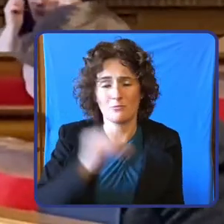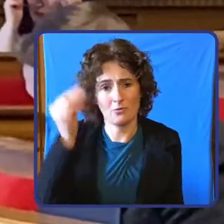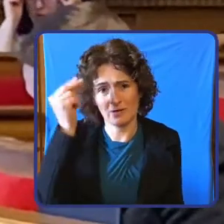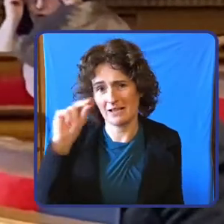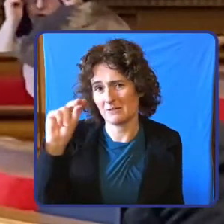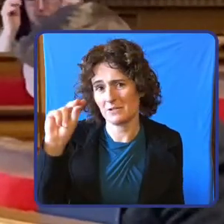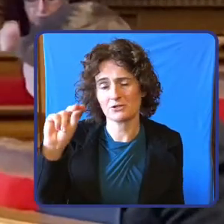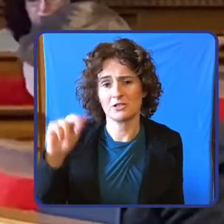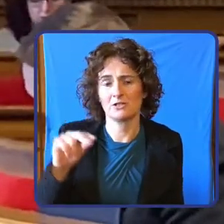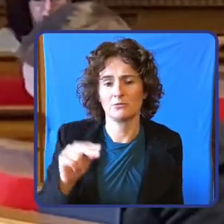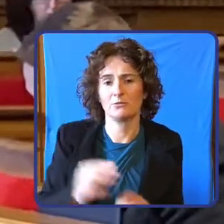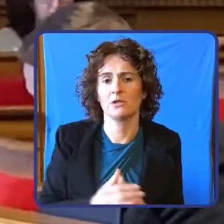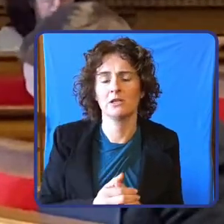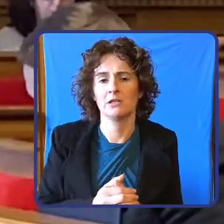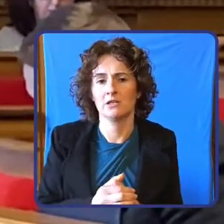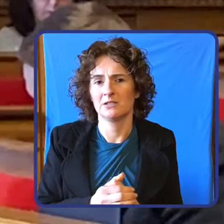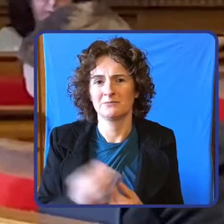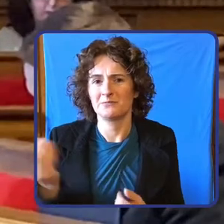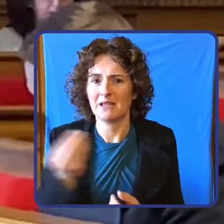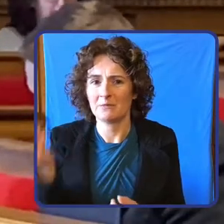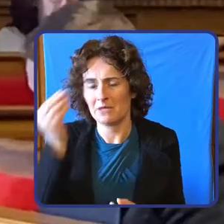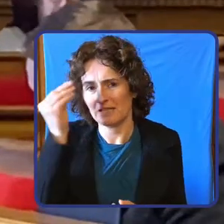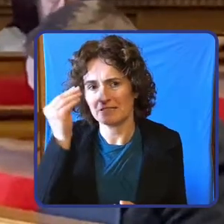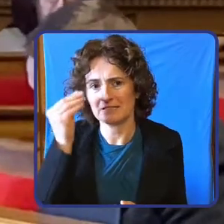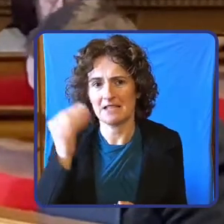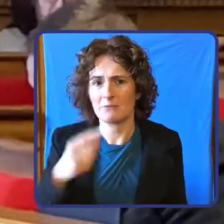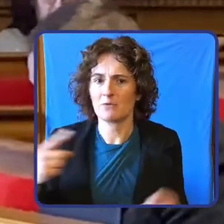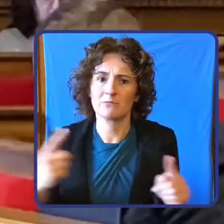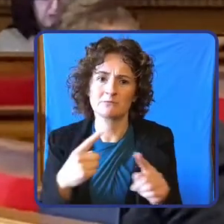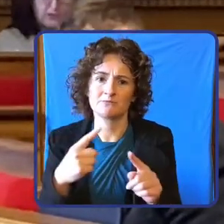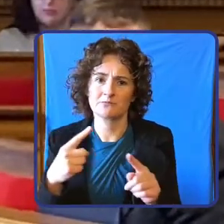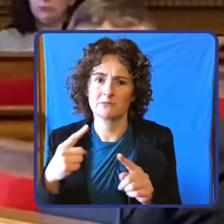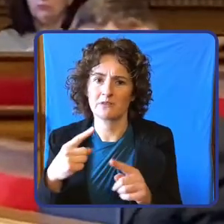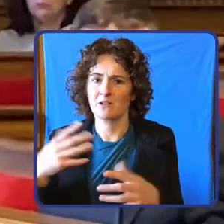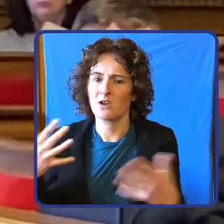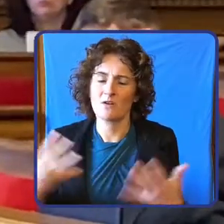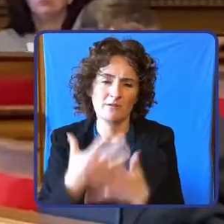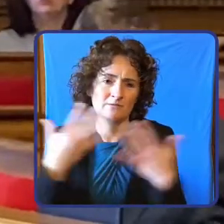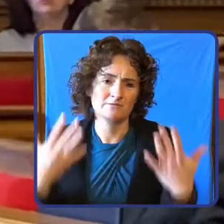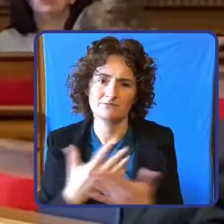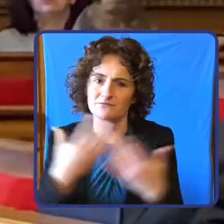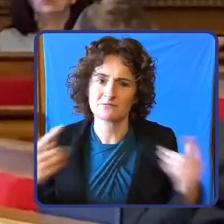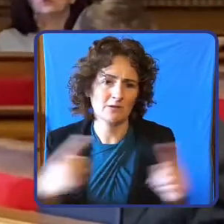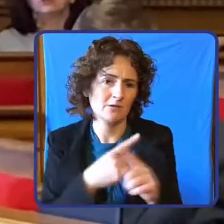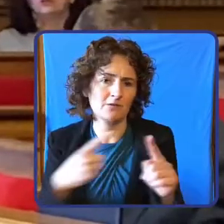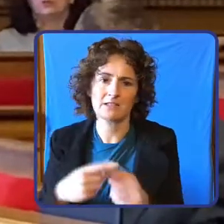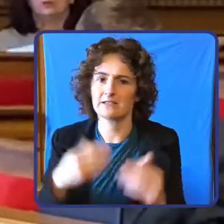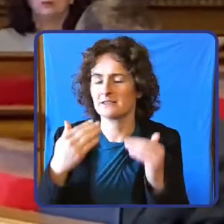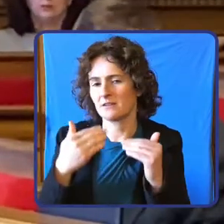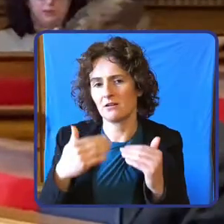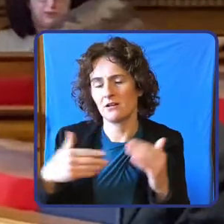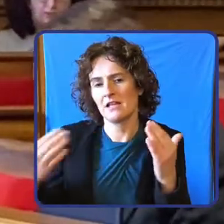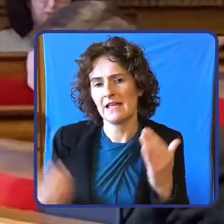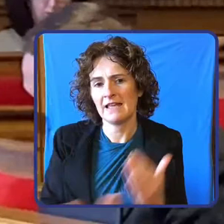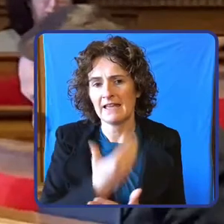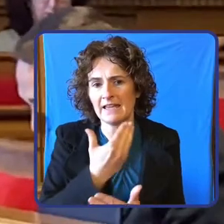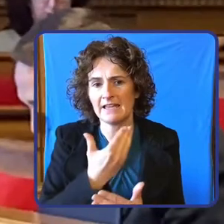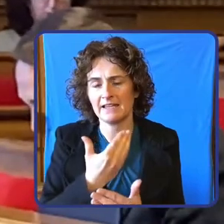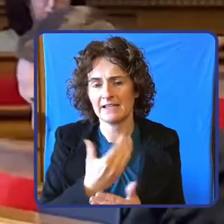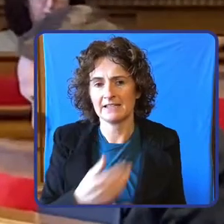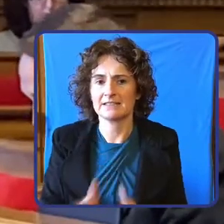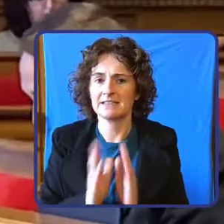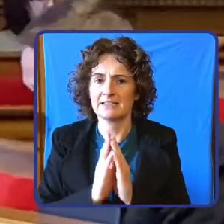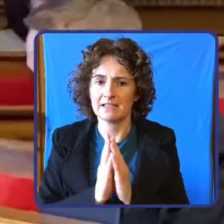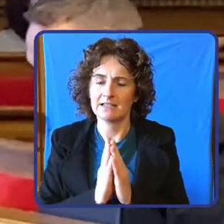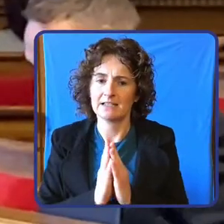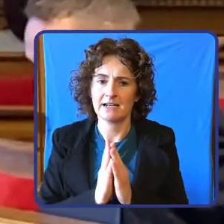nem értem. Tehát a vitatkozás helyett, polgármester úr, legyenek szívesek a munkára odafigyelni, hogyha már bevezetnek egy új adót, amit mi